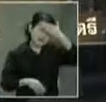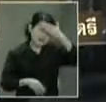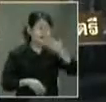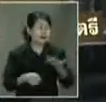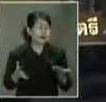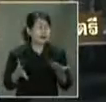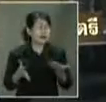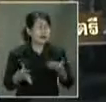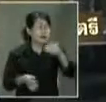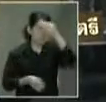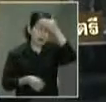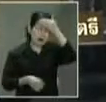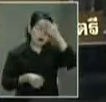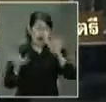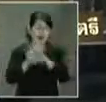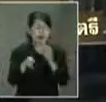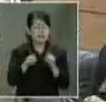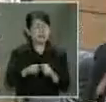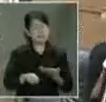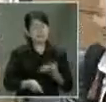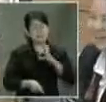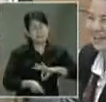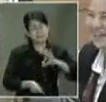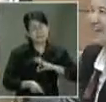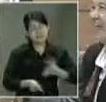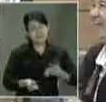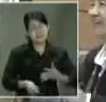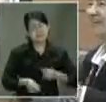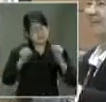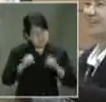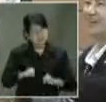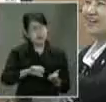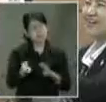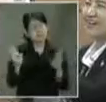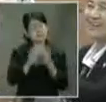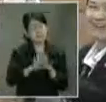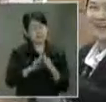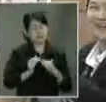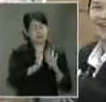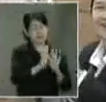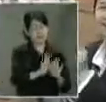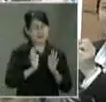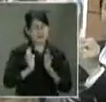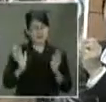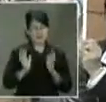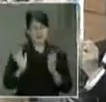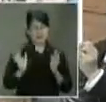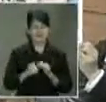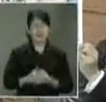หมดแล้วฮะหมดแล้วท่านนายกตัดสินใจนะครับเพื่อบ้านเพื่อเมืองฝากไว้แค่นี้ครับขอบพระคุณนะท่านประธาน